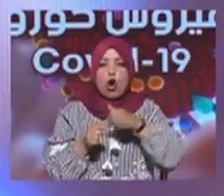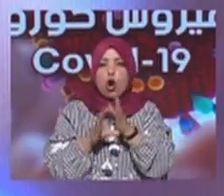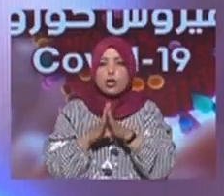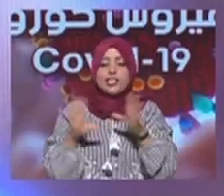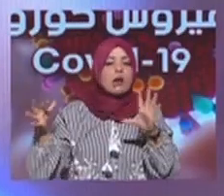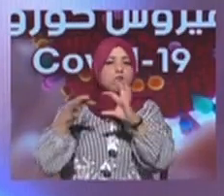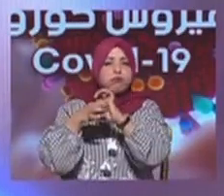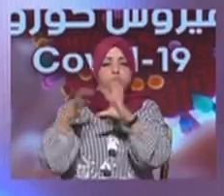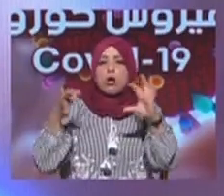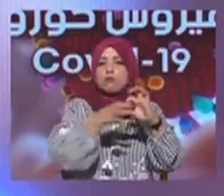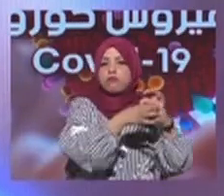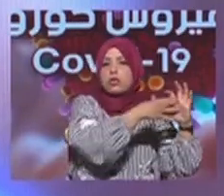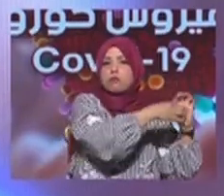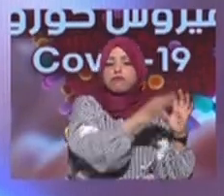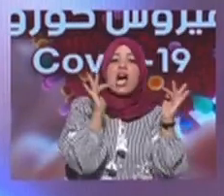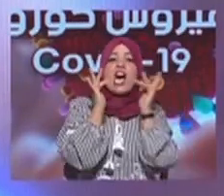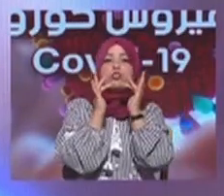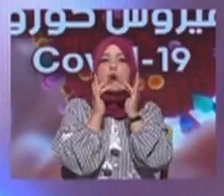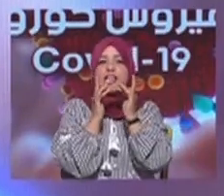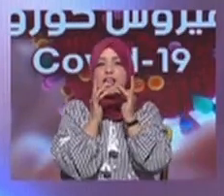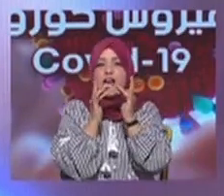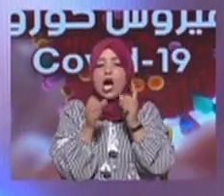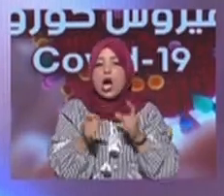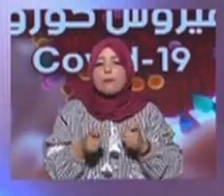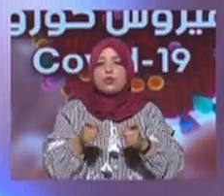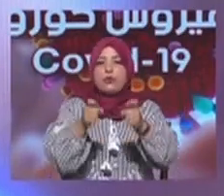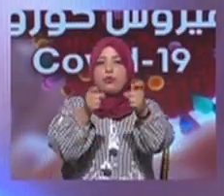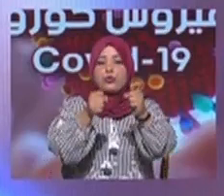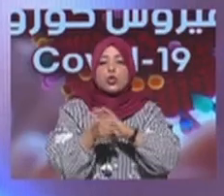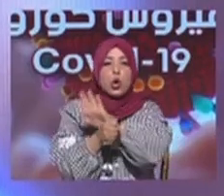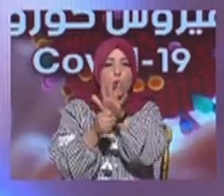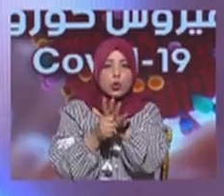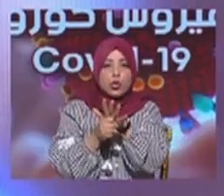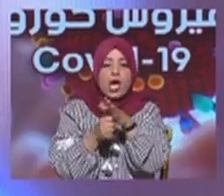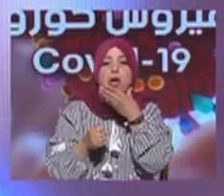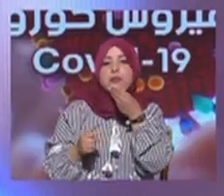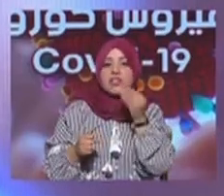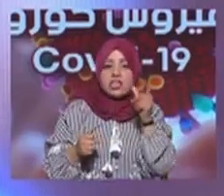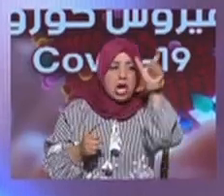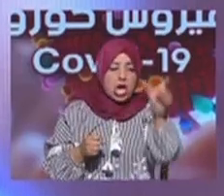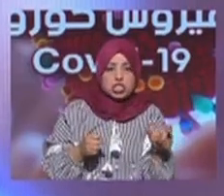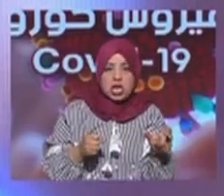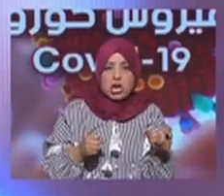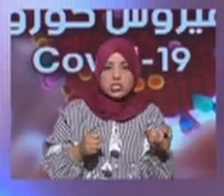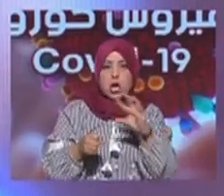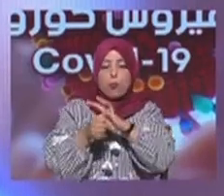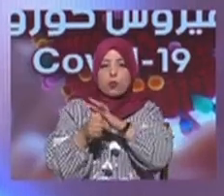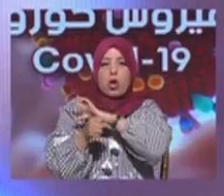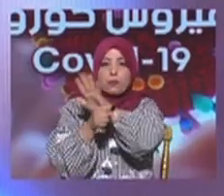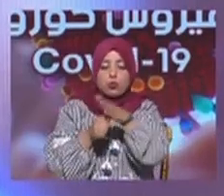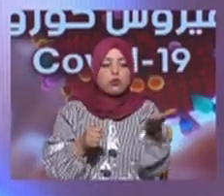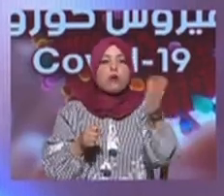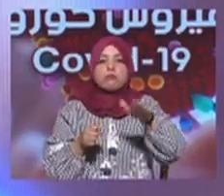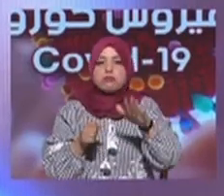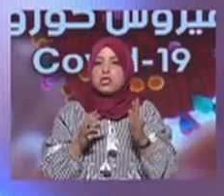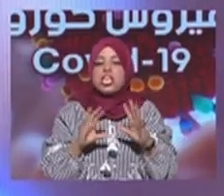قلت لك اذا كان نلقاو حاجه معينه للمرضى اللي توفي والله يرحمهم ولا للعباد اللي ما عندهم حتى علامه اللي جاهم